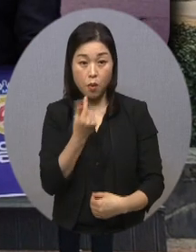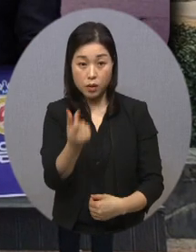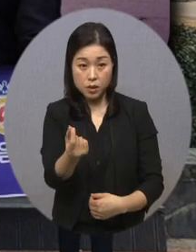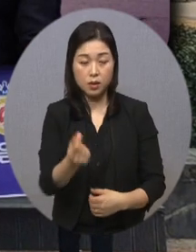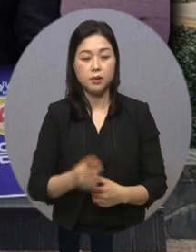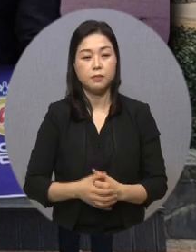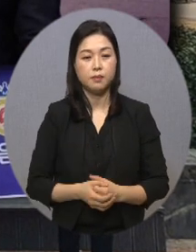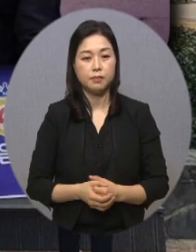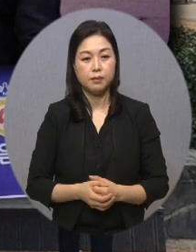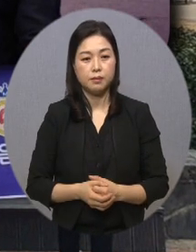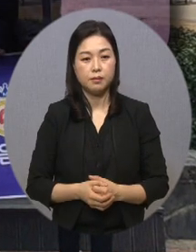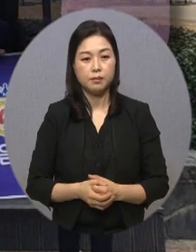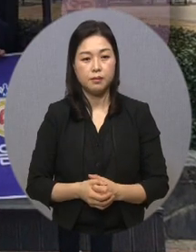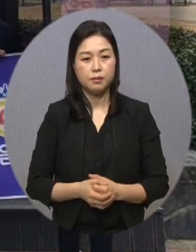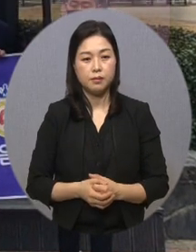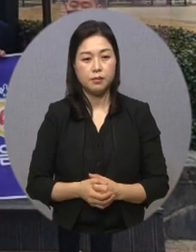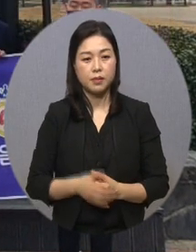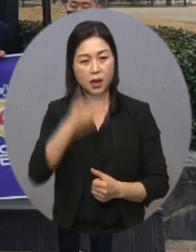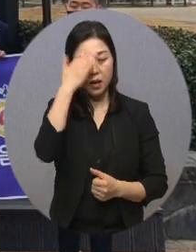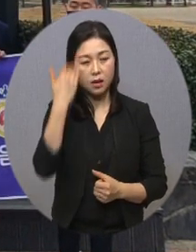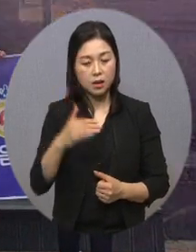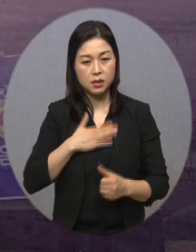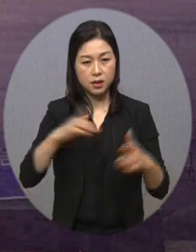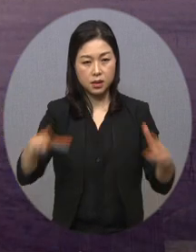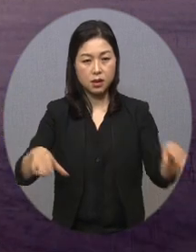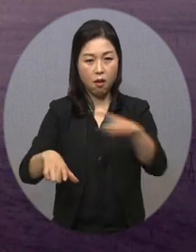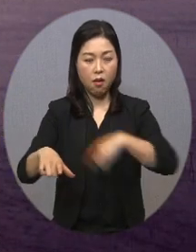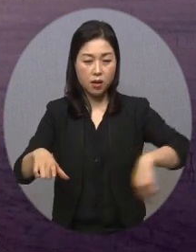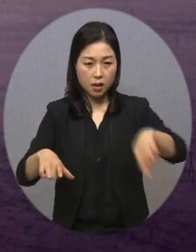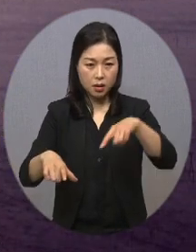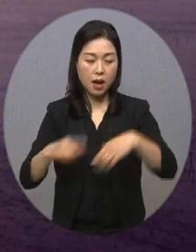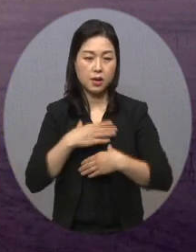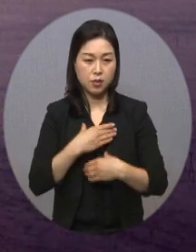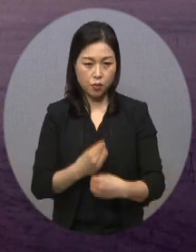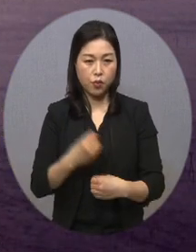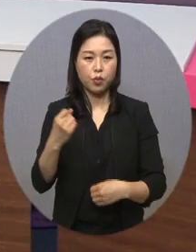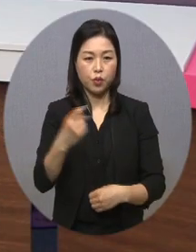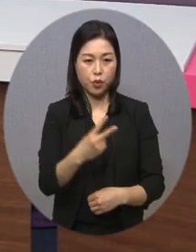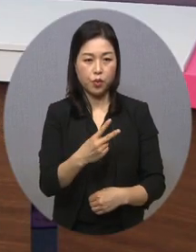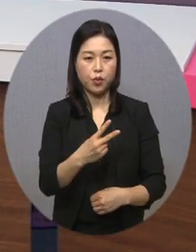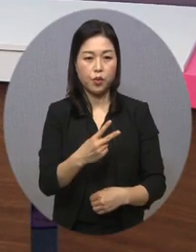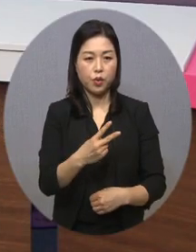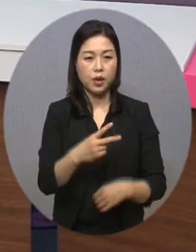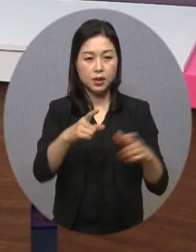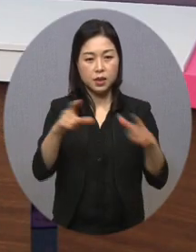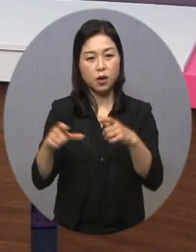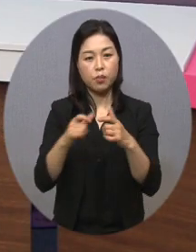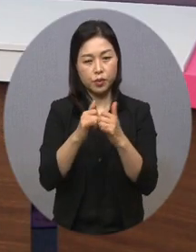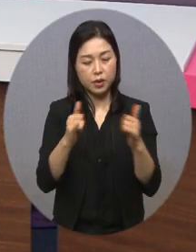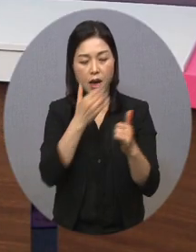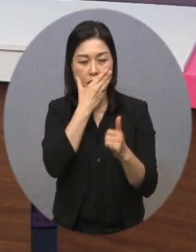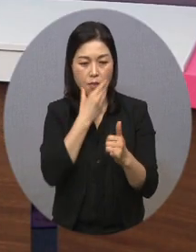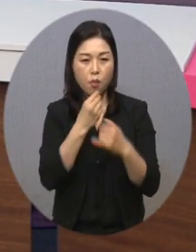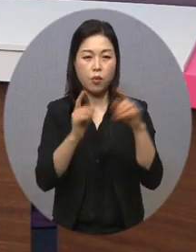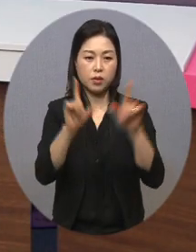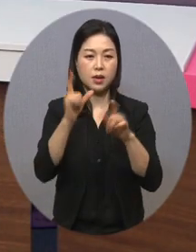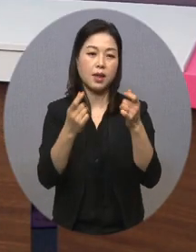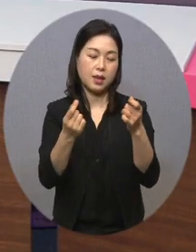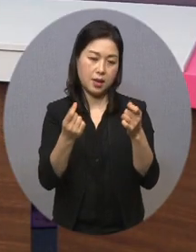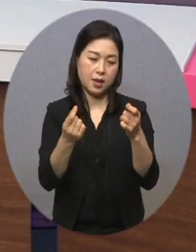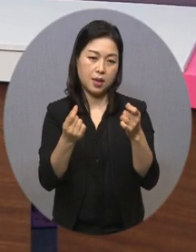아니겠습니까? 그런 측면을 본다면은 다행히 저희 지역은 상대적으로 안전하고 지역 주민들께서 그래도 행복하신 것